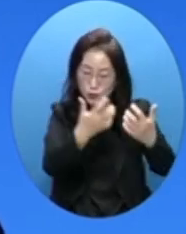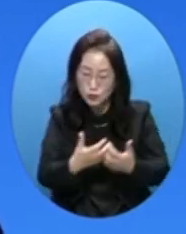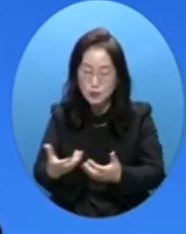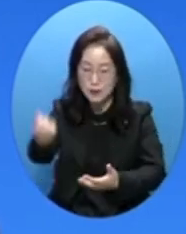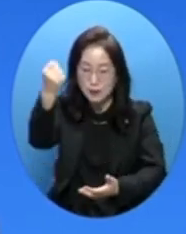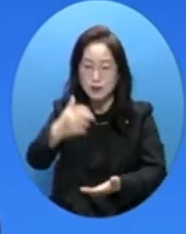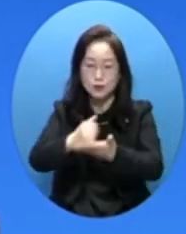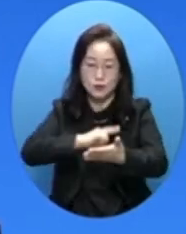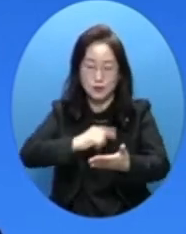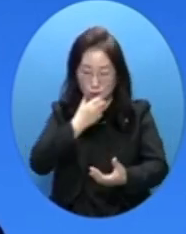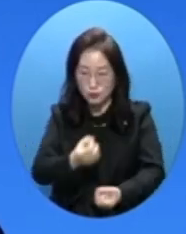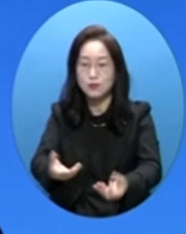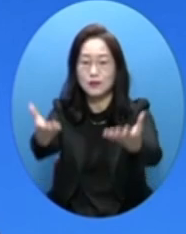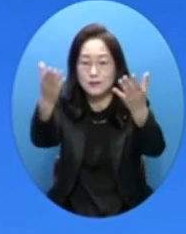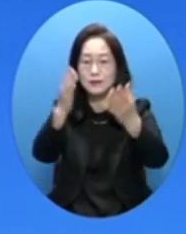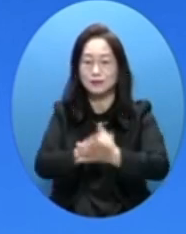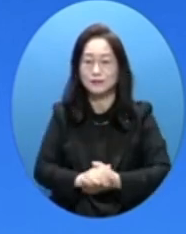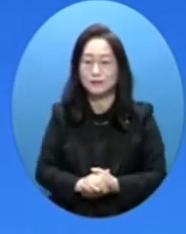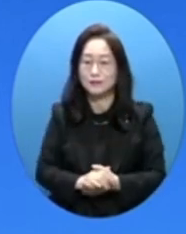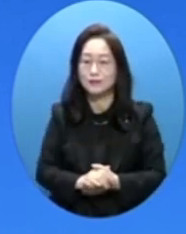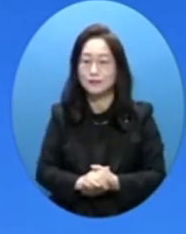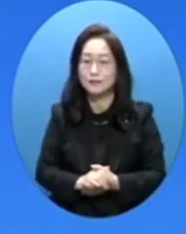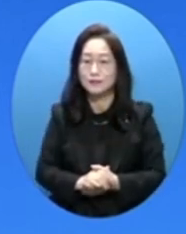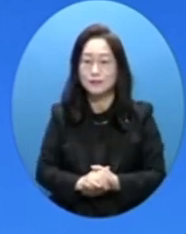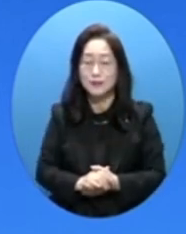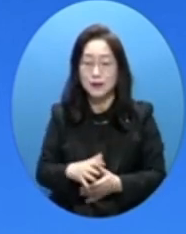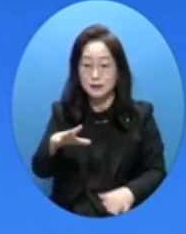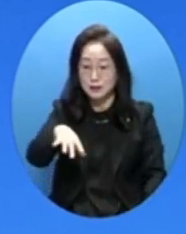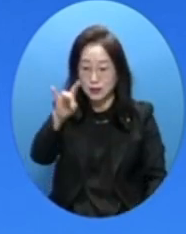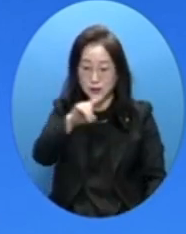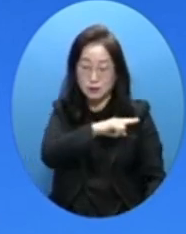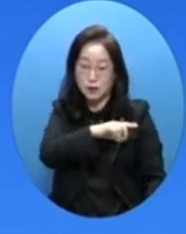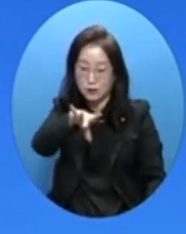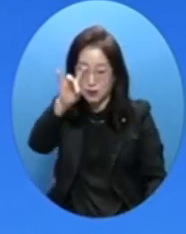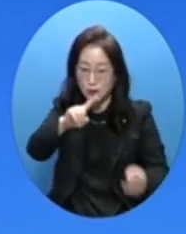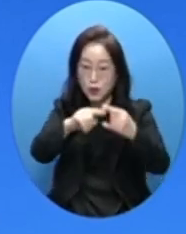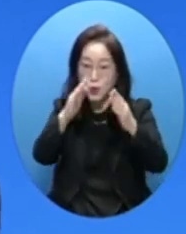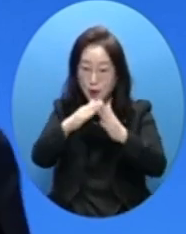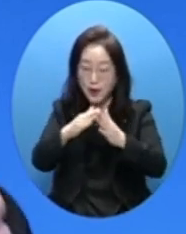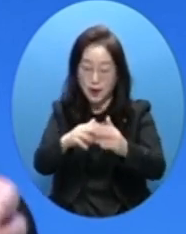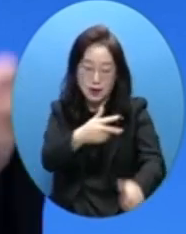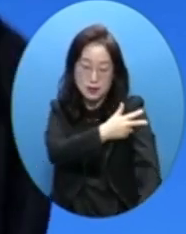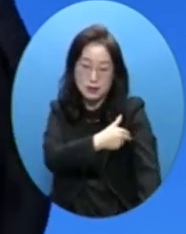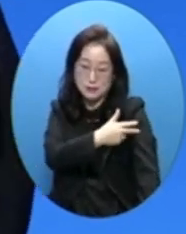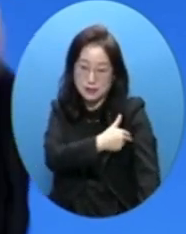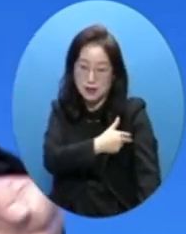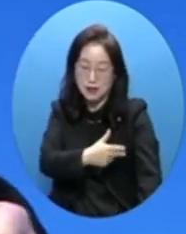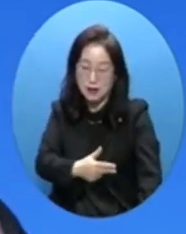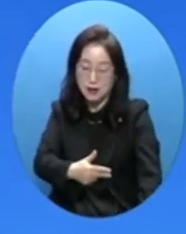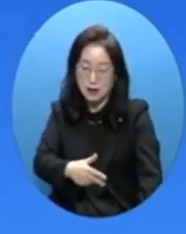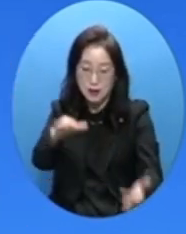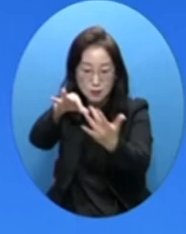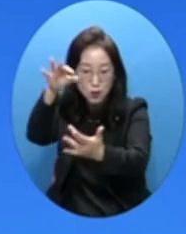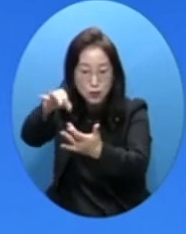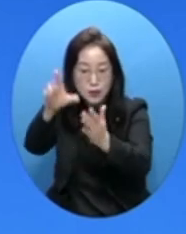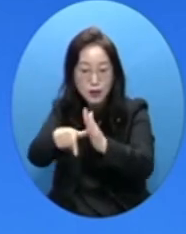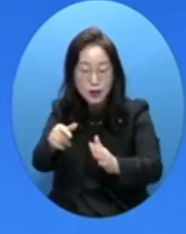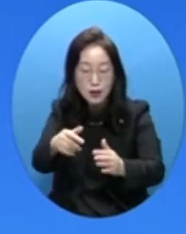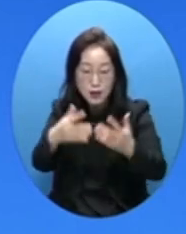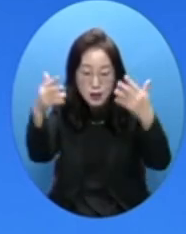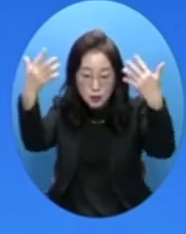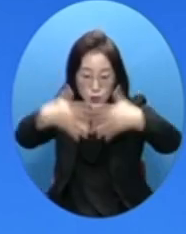주님의 이름으로 축원합니다. 초대교회 재직을 세울 때 세우는 기준이 성령 충만하고 말씀